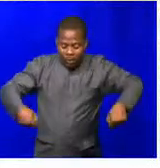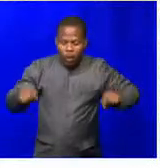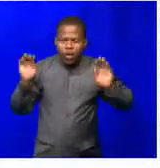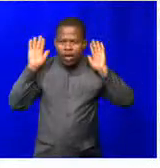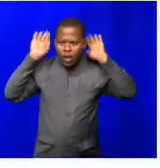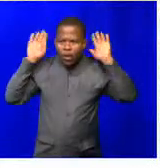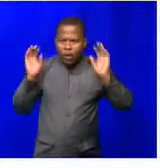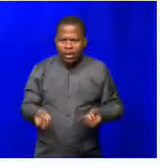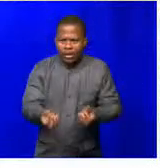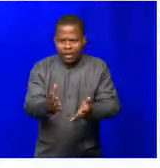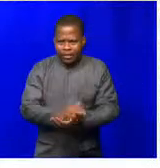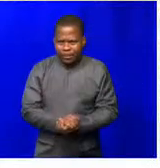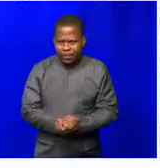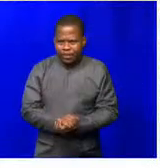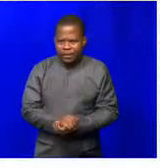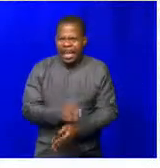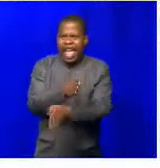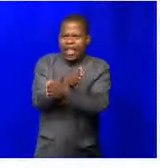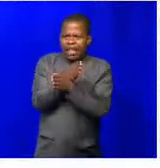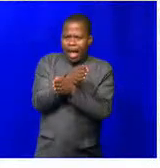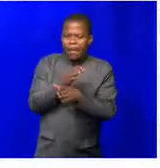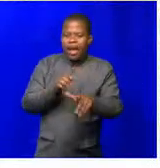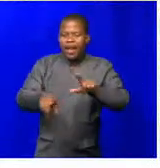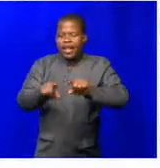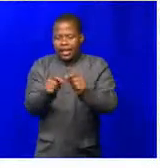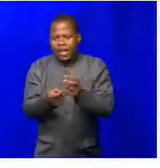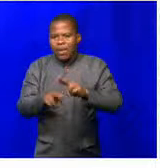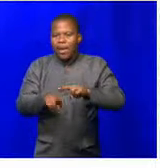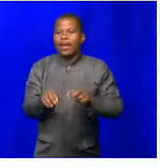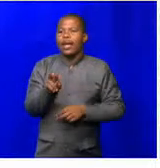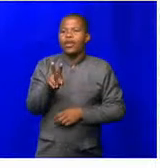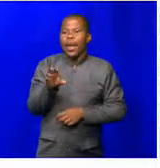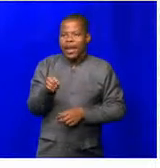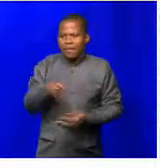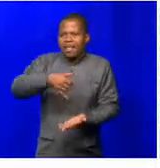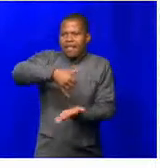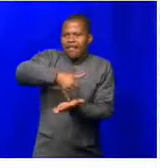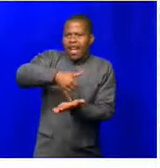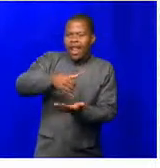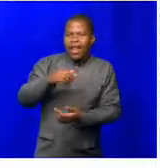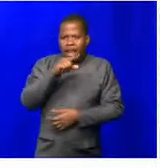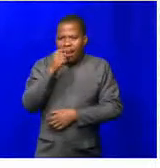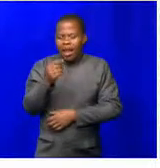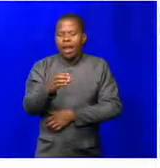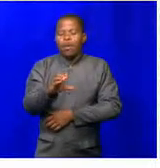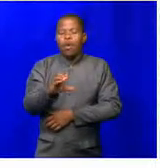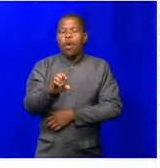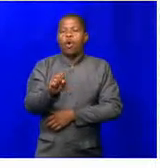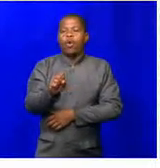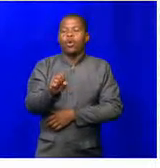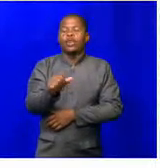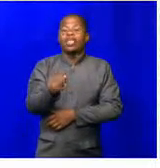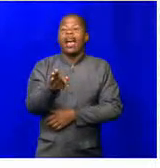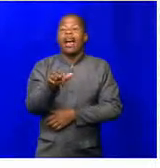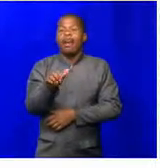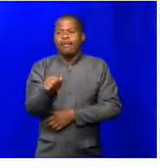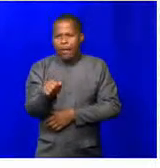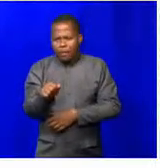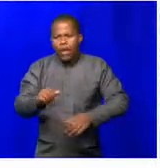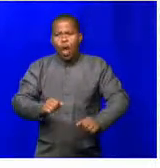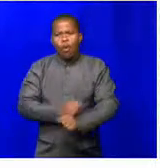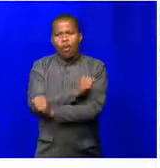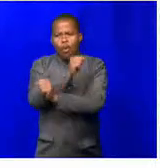Kutemidlalo likhethelo lesive laseZambia lebadlali abangaphansi kweminyaka lemashumi lamabili sengilo boshembeni benze